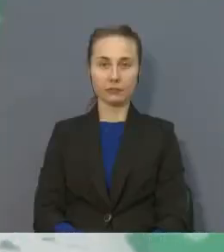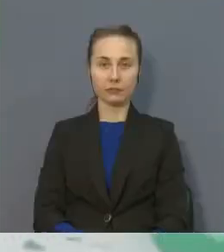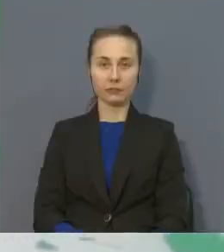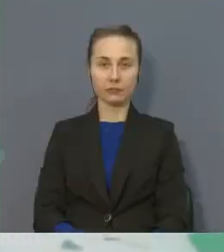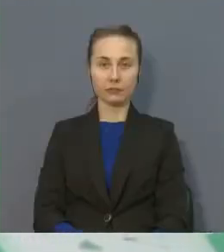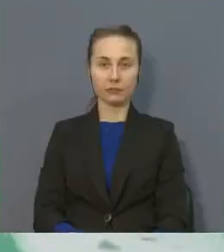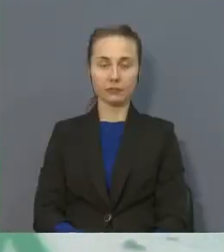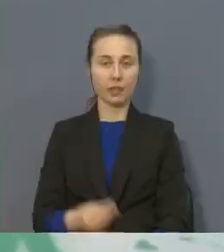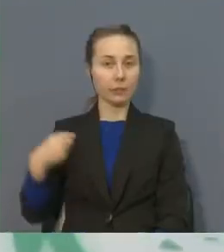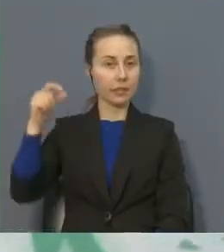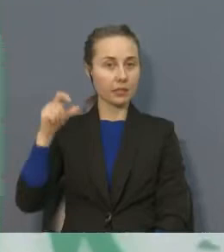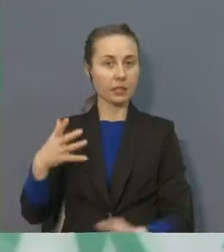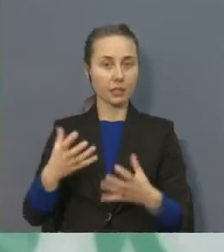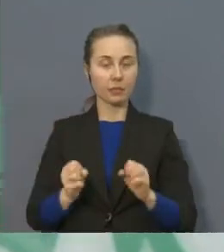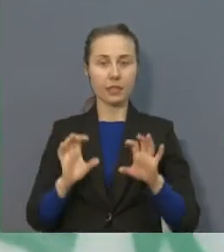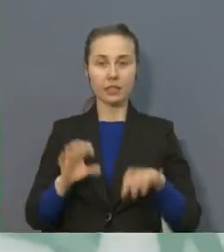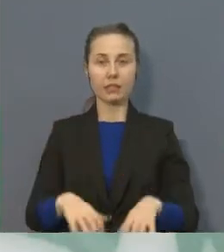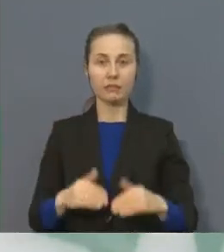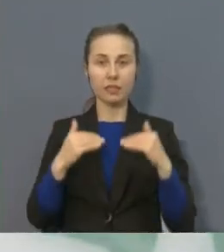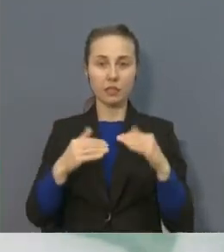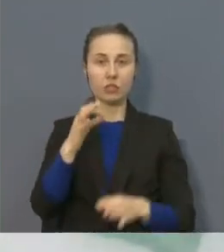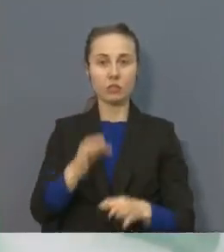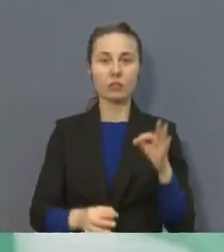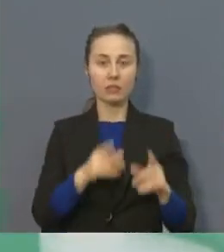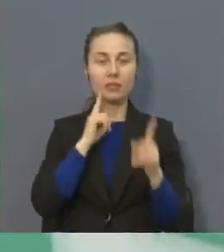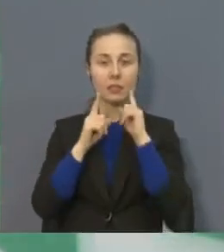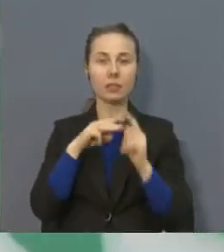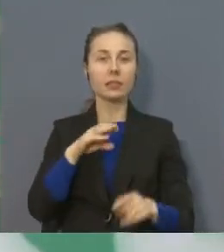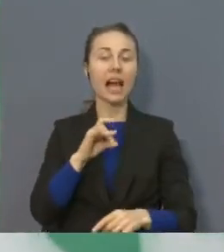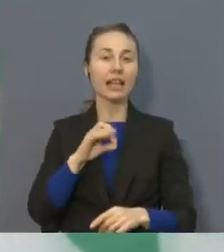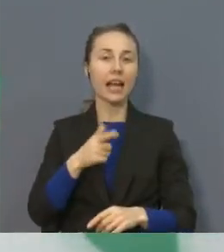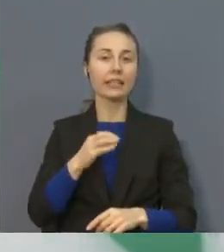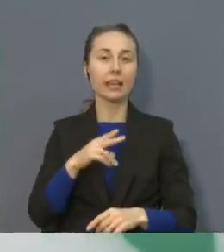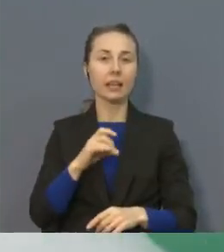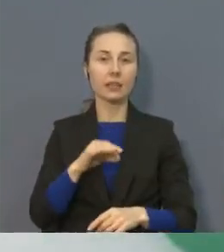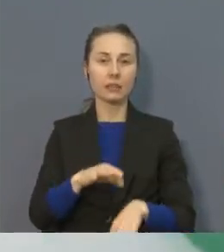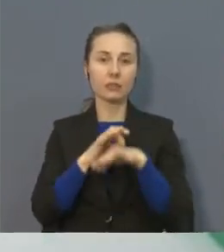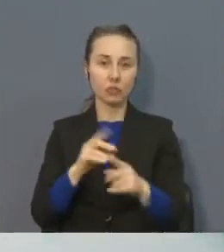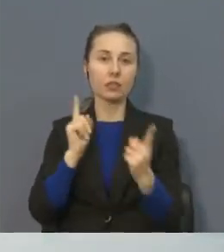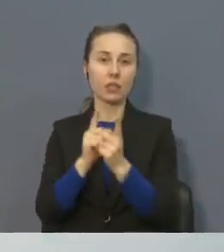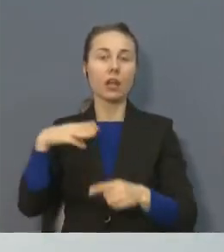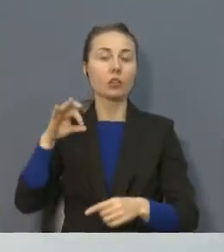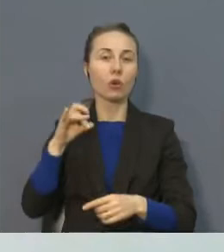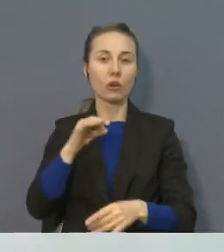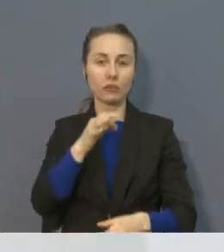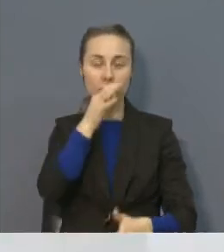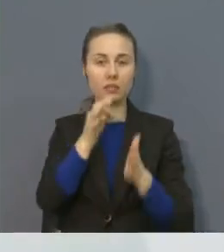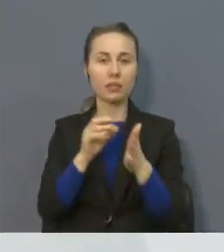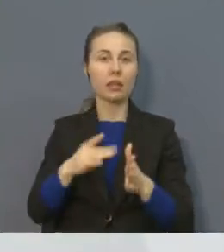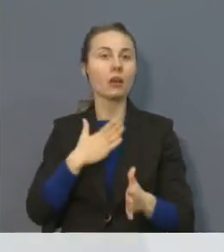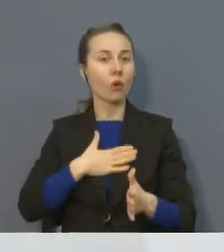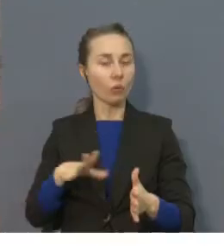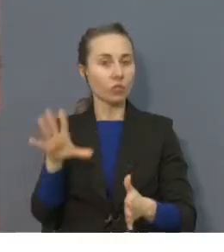Мемлекет басшысы жоғарғы сот кеңесінің төрағасы Талғат Донақовты қабылдады. Кездесу барысында Қасым Жомарт Тоқаев елдегі сот корпусының жалпы